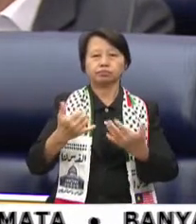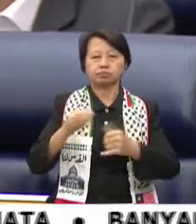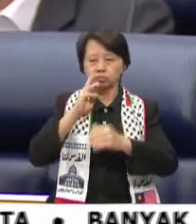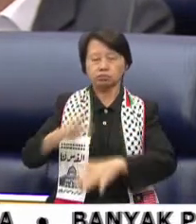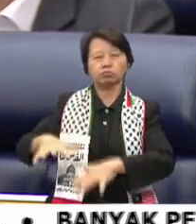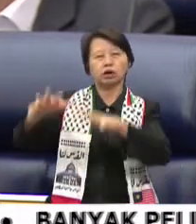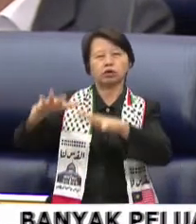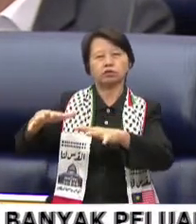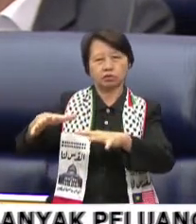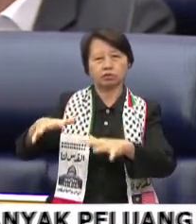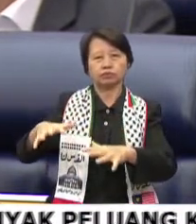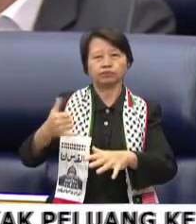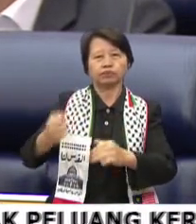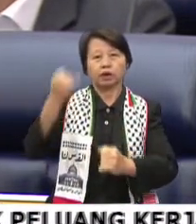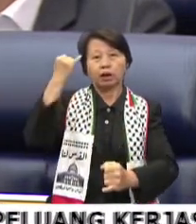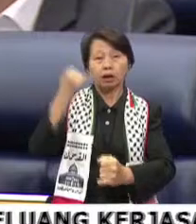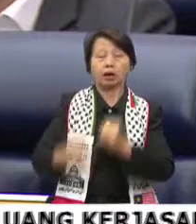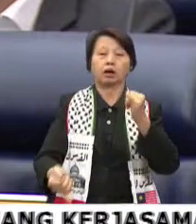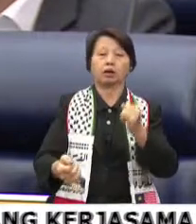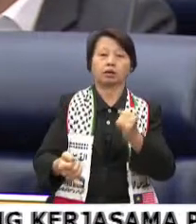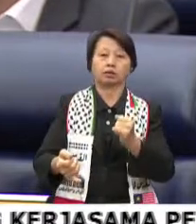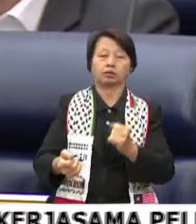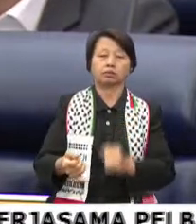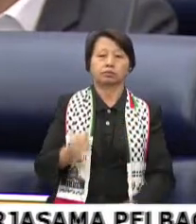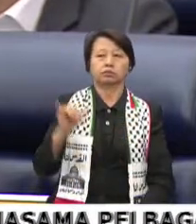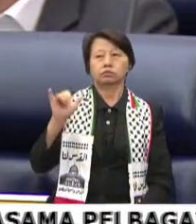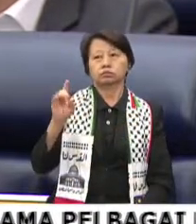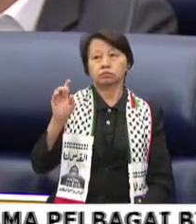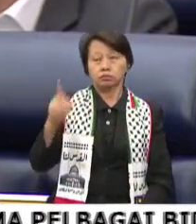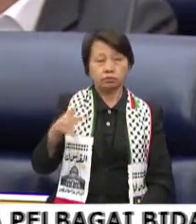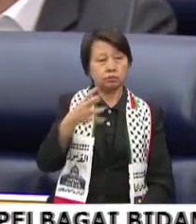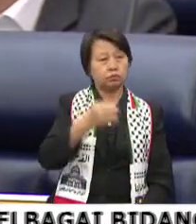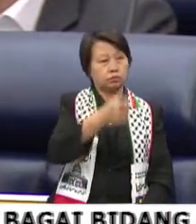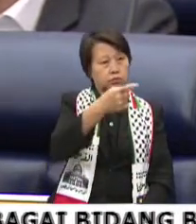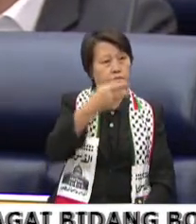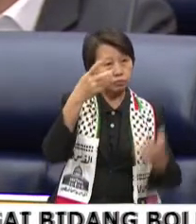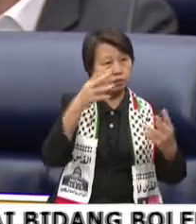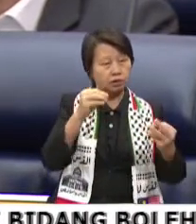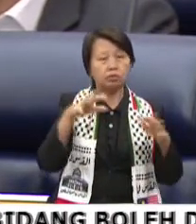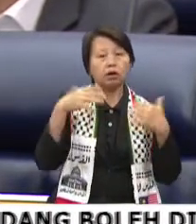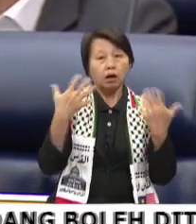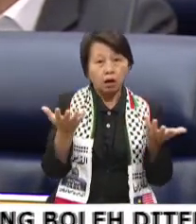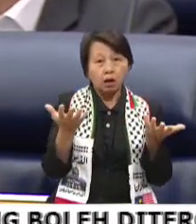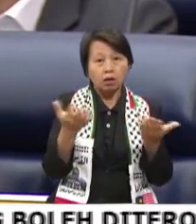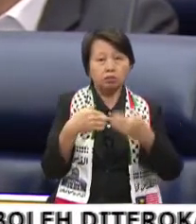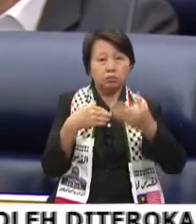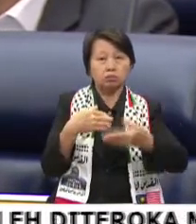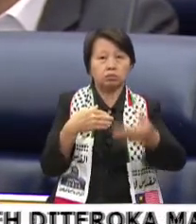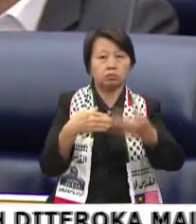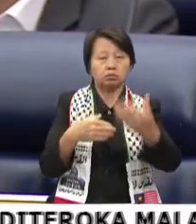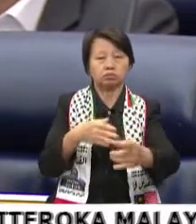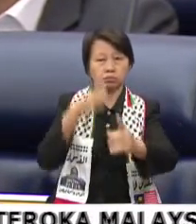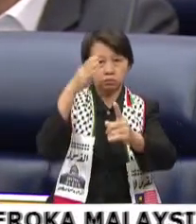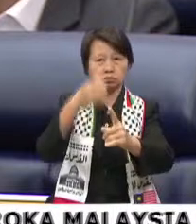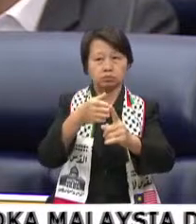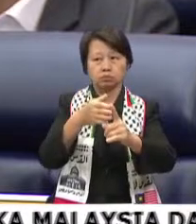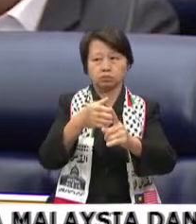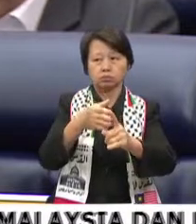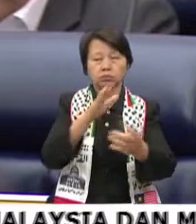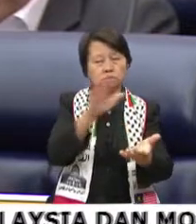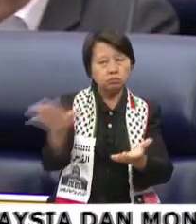banjir yang terakhirnya Tan Sri di-pertua yang berhormat Tambun bagaimana kita nak melangkah ke arah